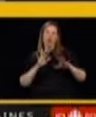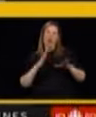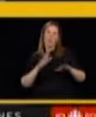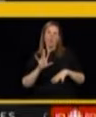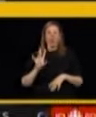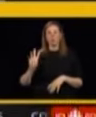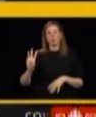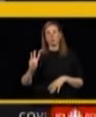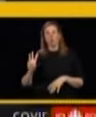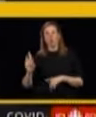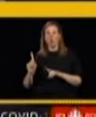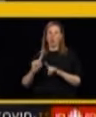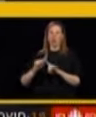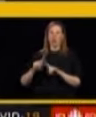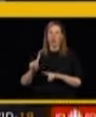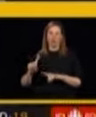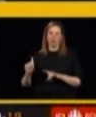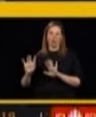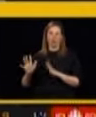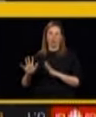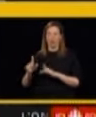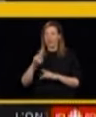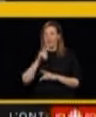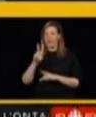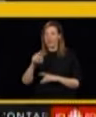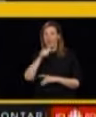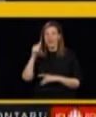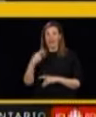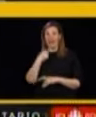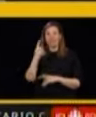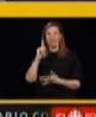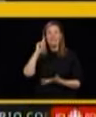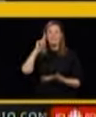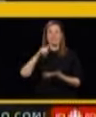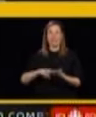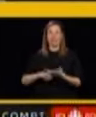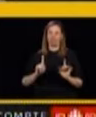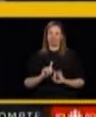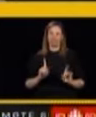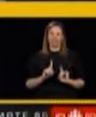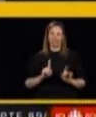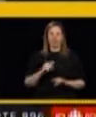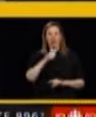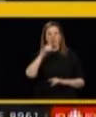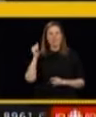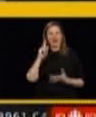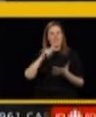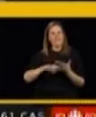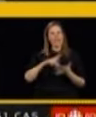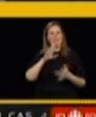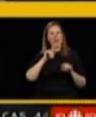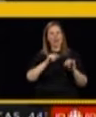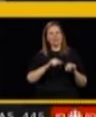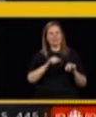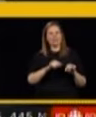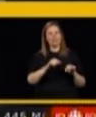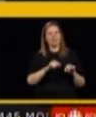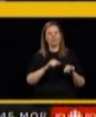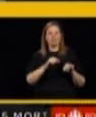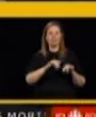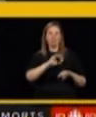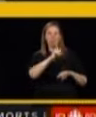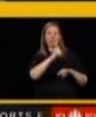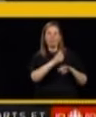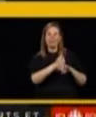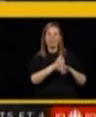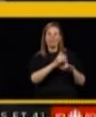et 100. Donc, c'est pas les 1000 dont on parlait hier. Les 1000 dont on parlait hier, c'est un site fédéral qui